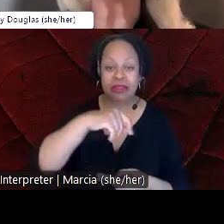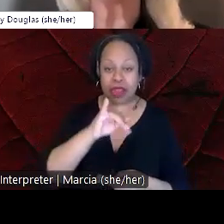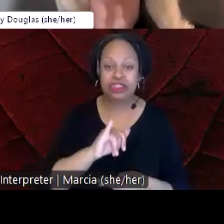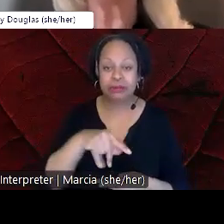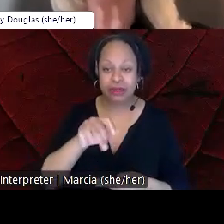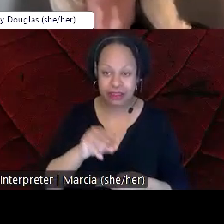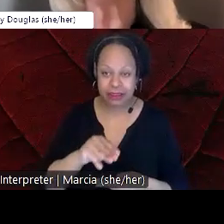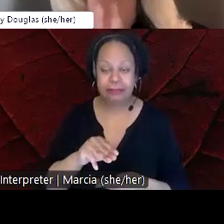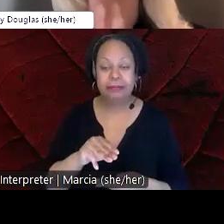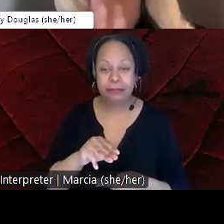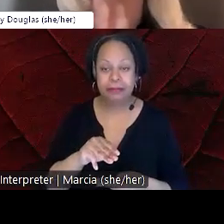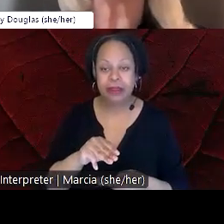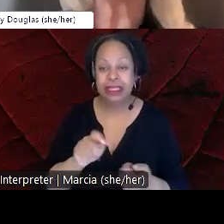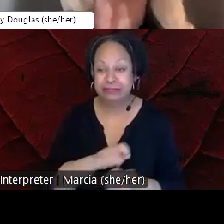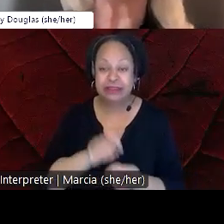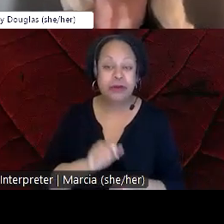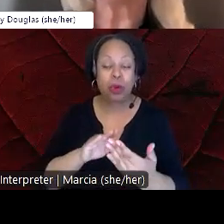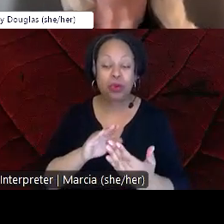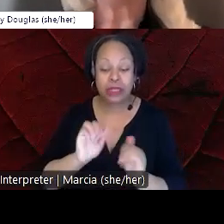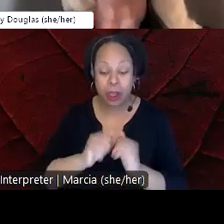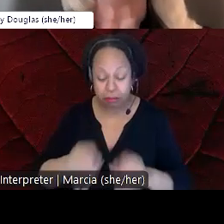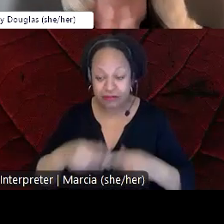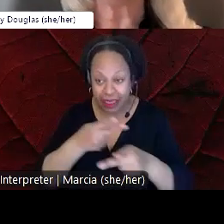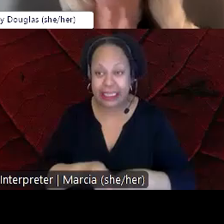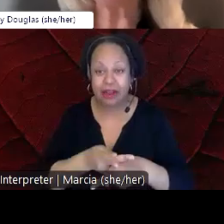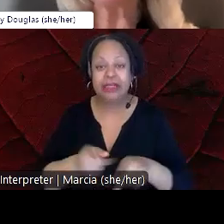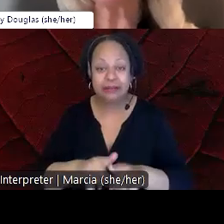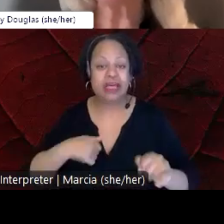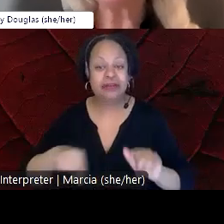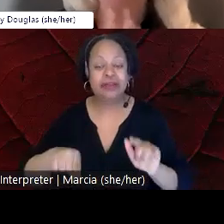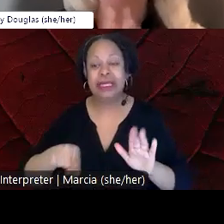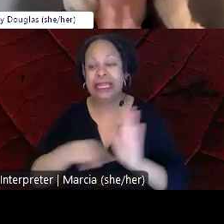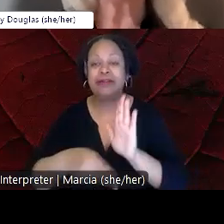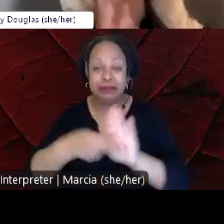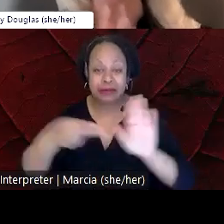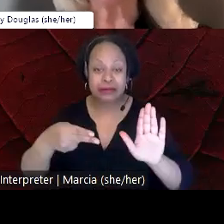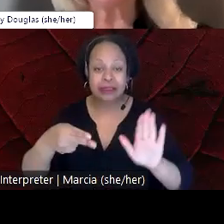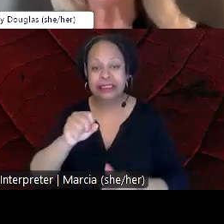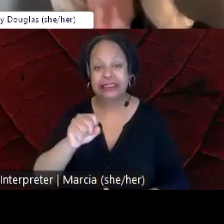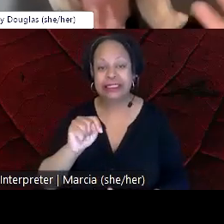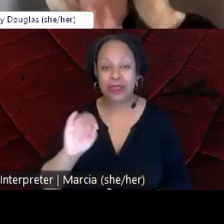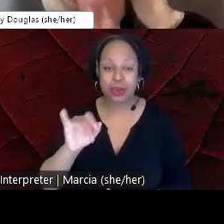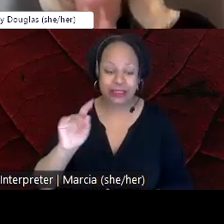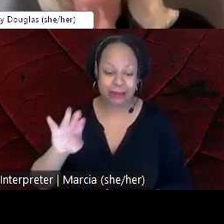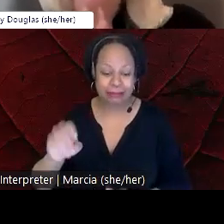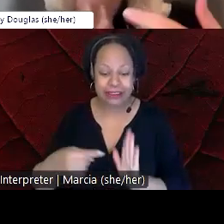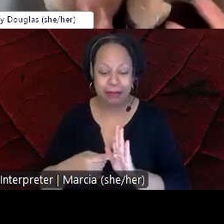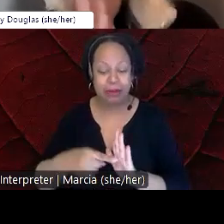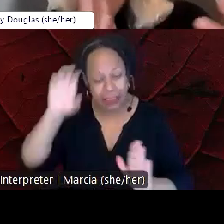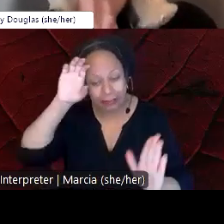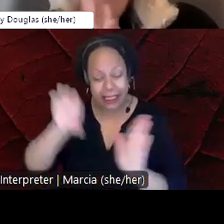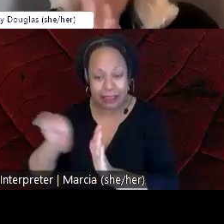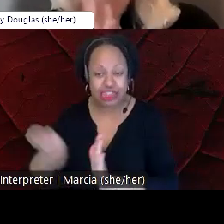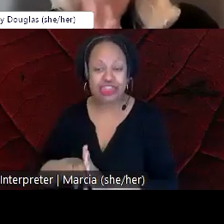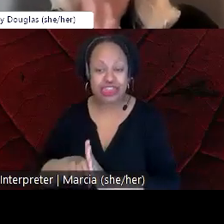soins, il y a des stéréotypes et des stigmates. J'ai écrit à l'écran donc